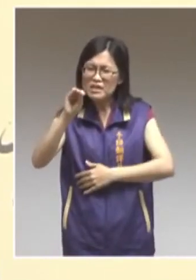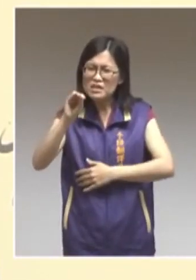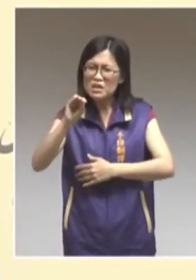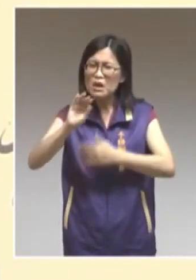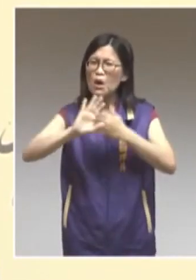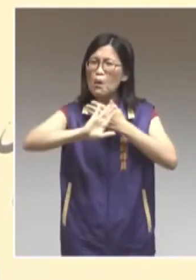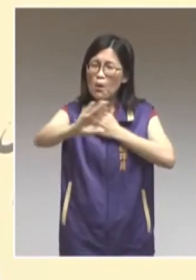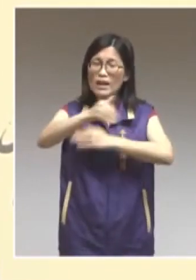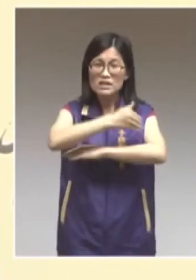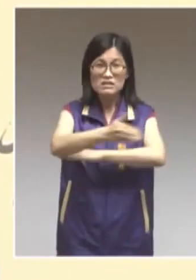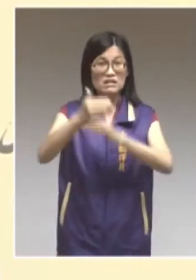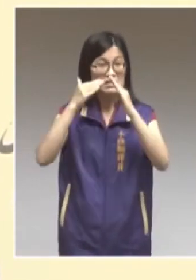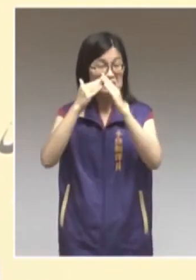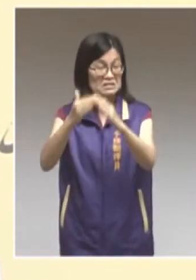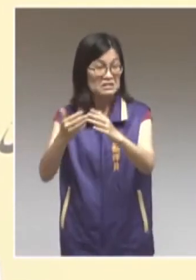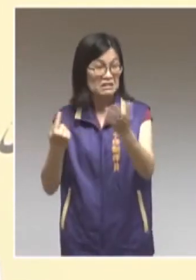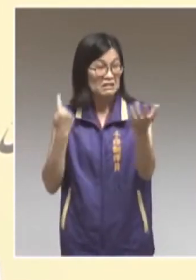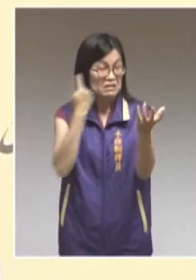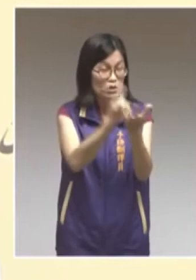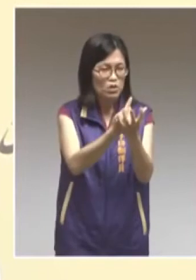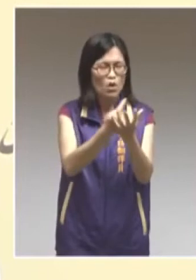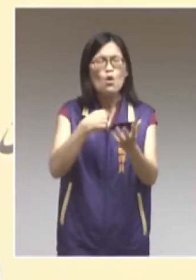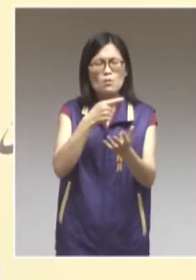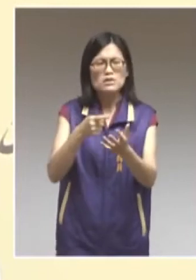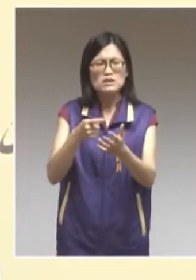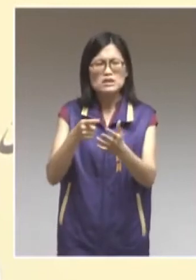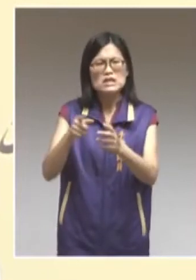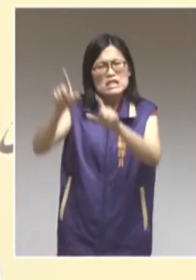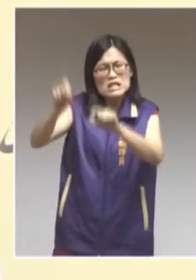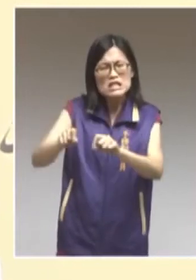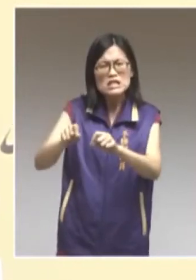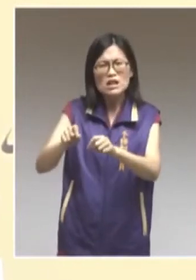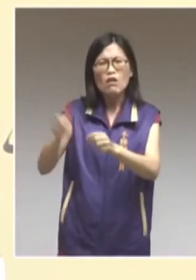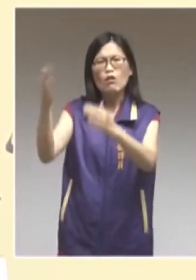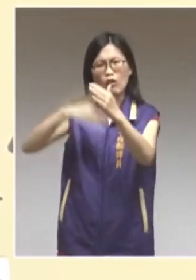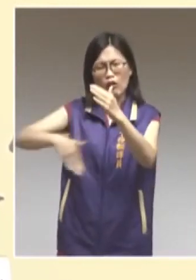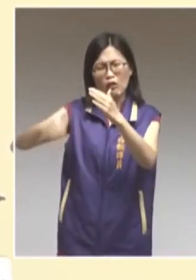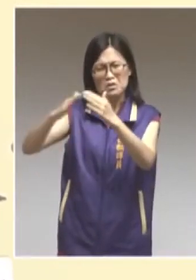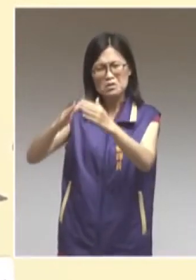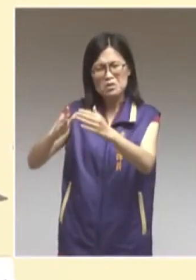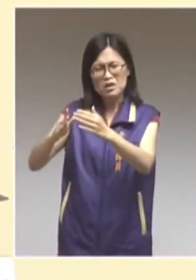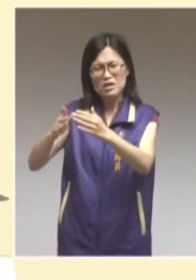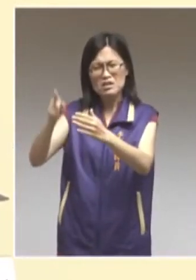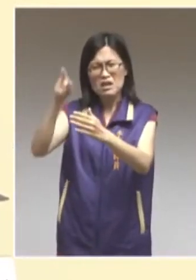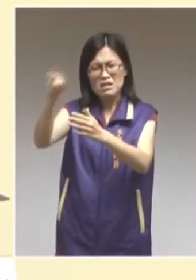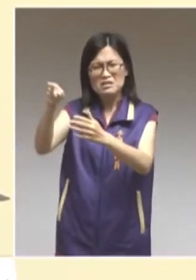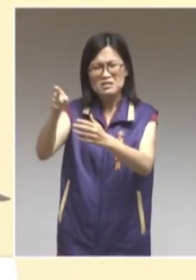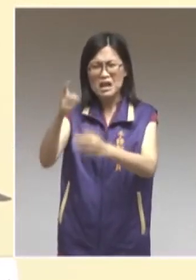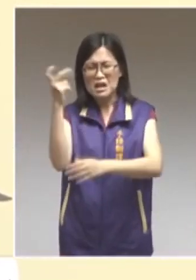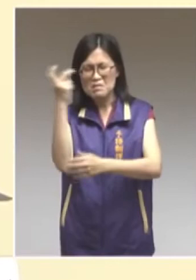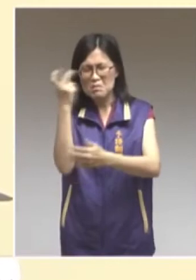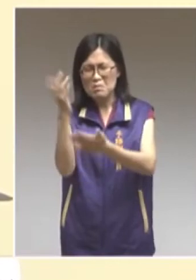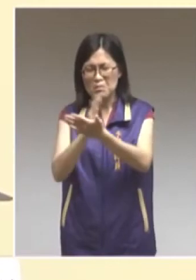跨县市的这样的移动？基本上我们是以学校为主体去管理那所以这个部分我们高雄市这边